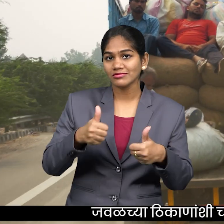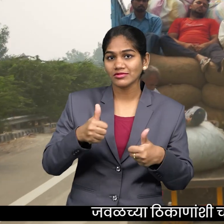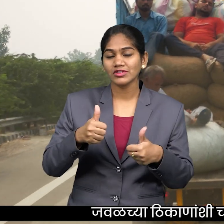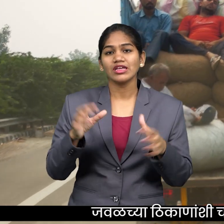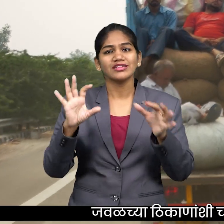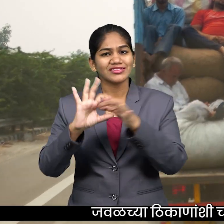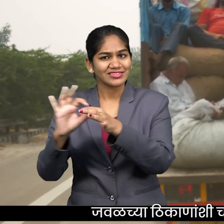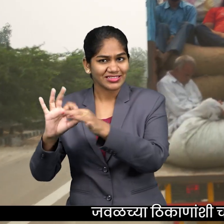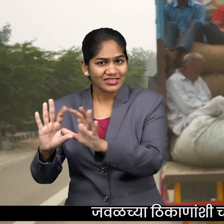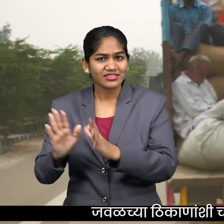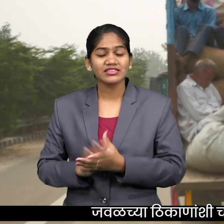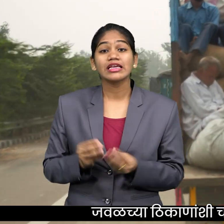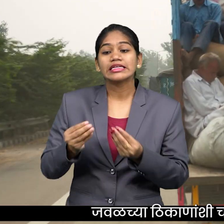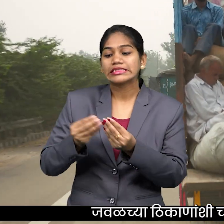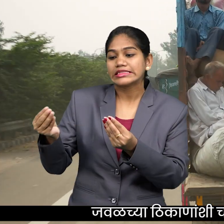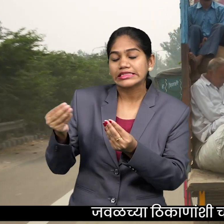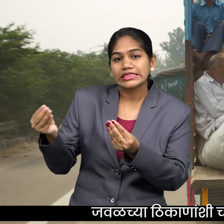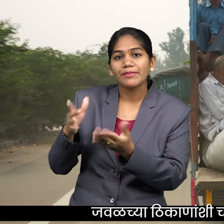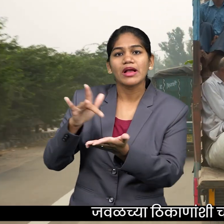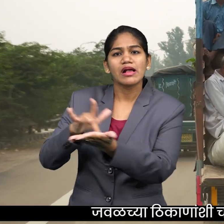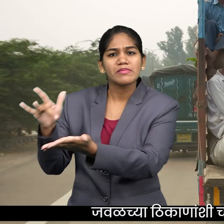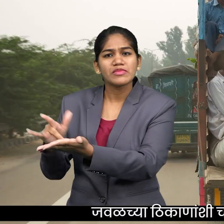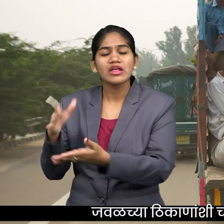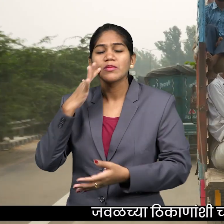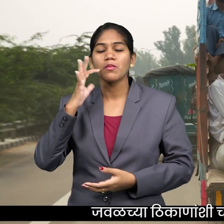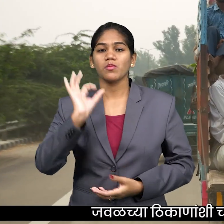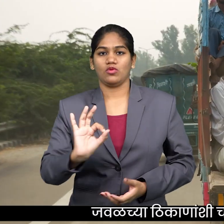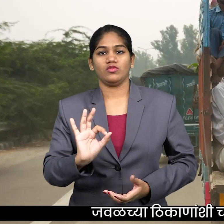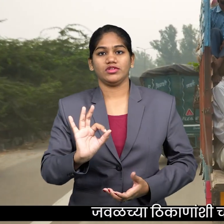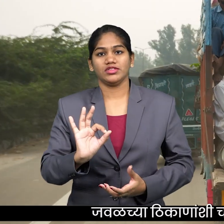जवळच्या ठिकाणांशी चांगली कनेक्टिव्हिटी आवश्यक आहे.